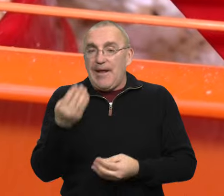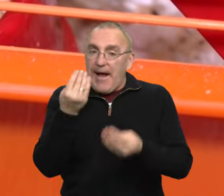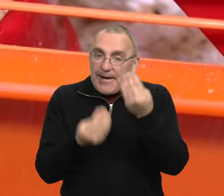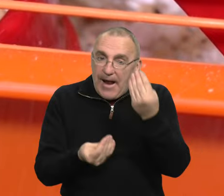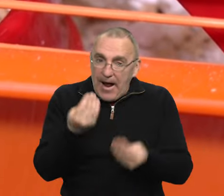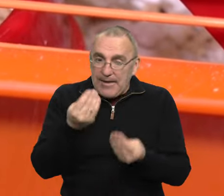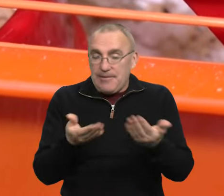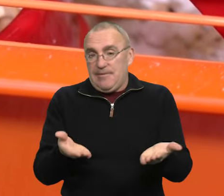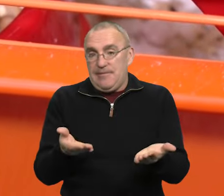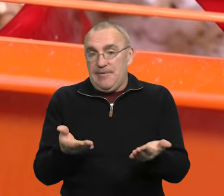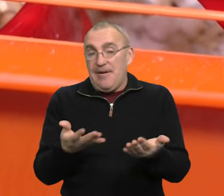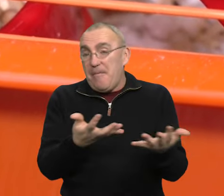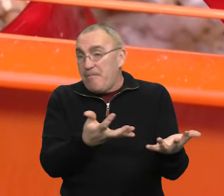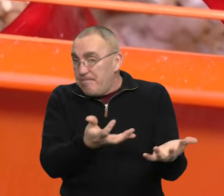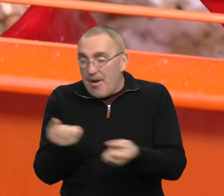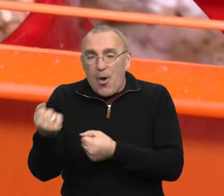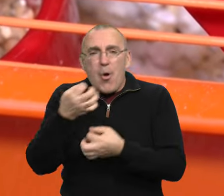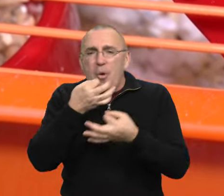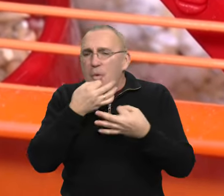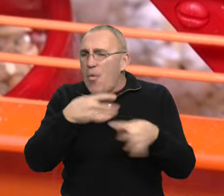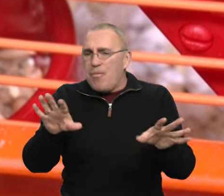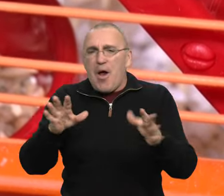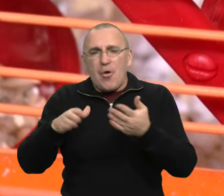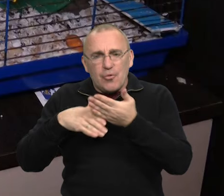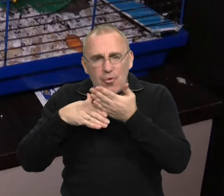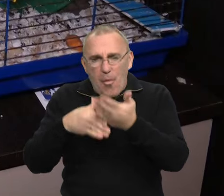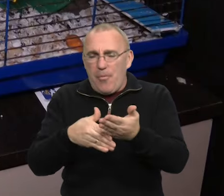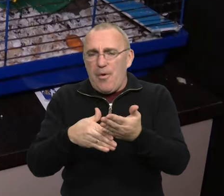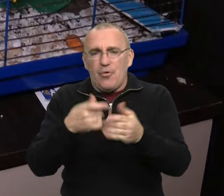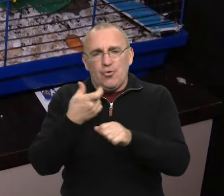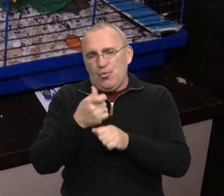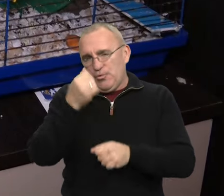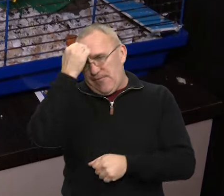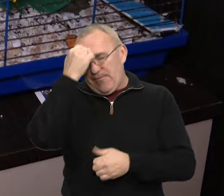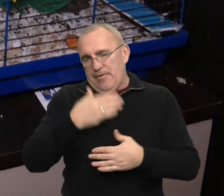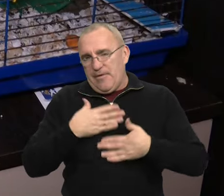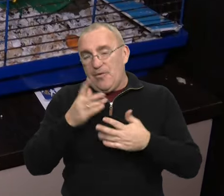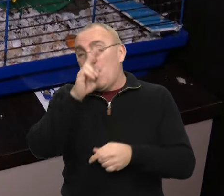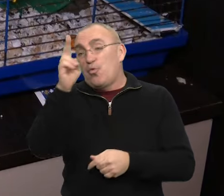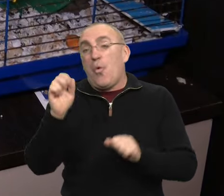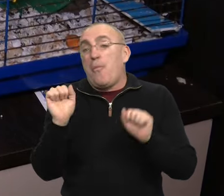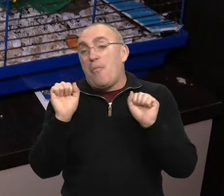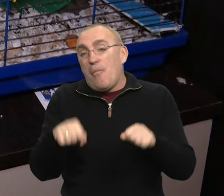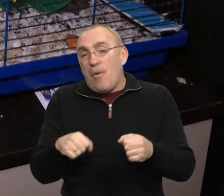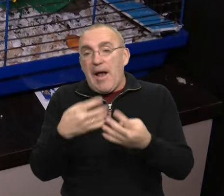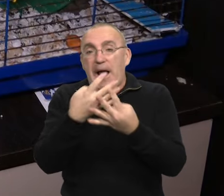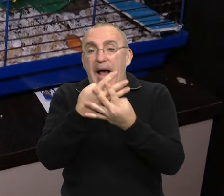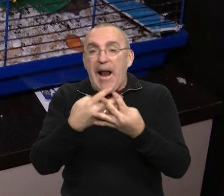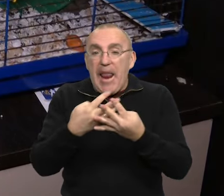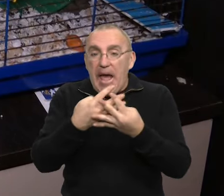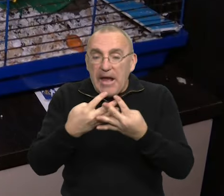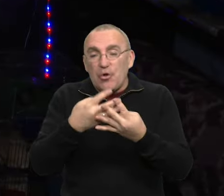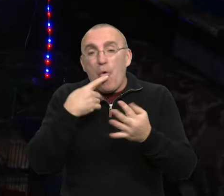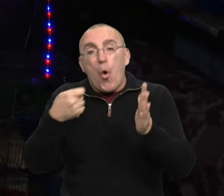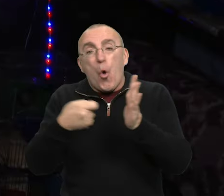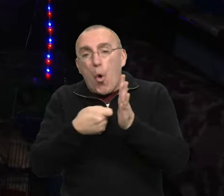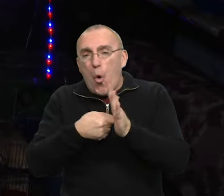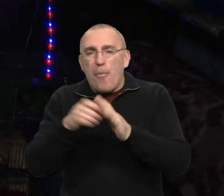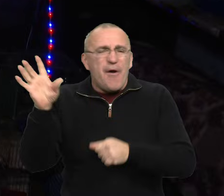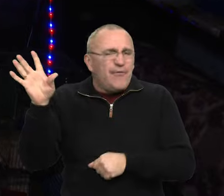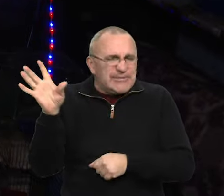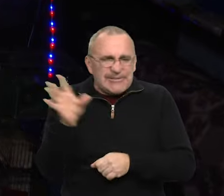гратися то беріть Люба допомога Буду дуже вдячна в кого може клетки корм Ну